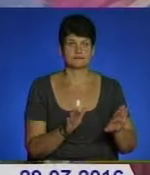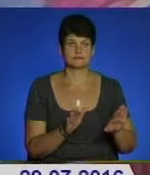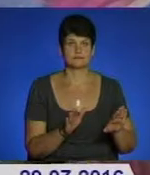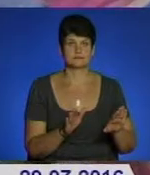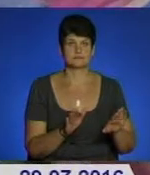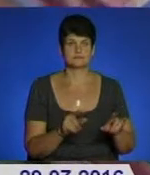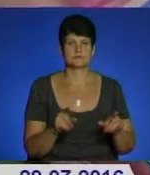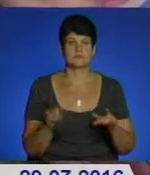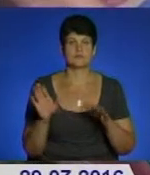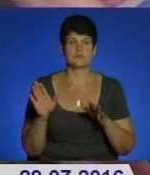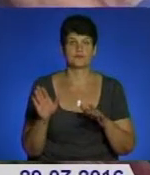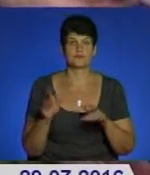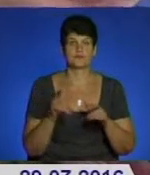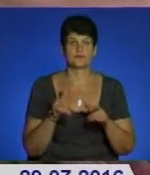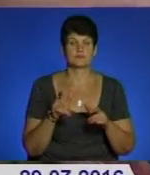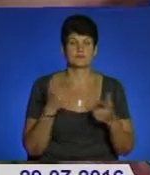Віднявчало,